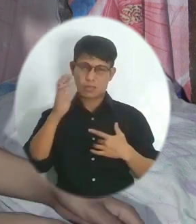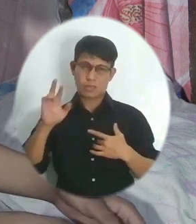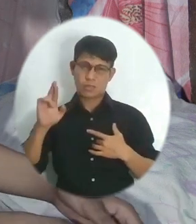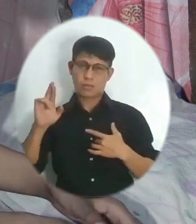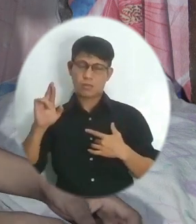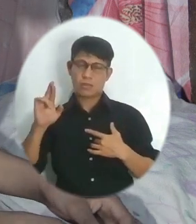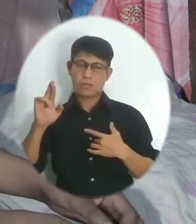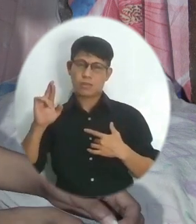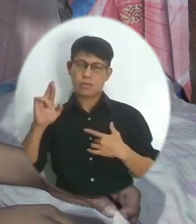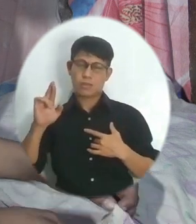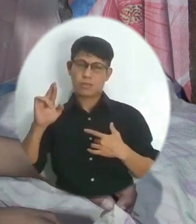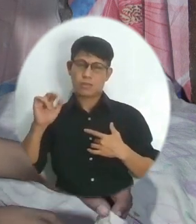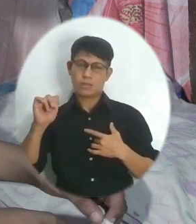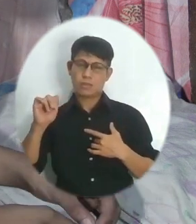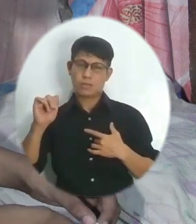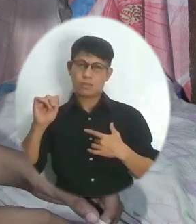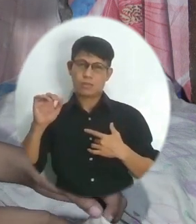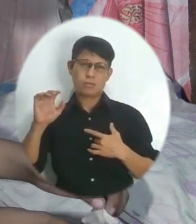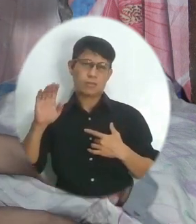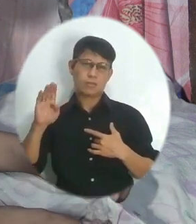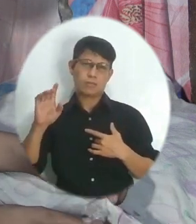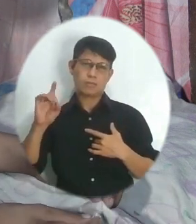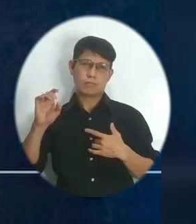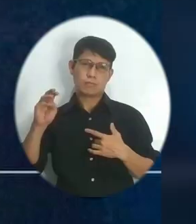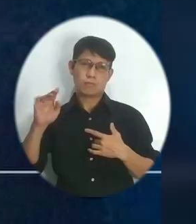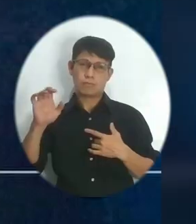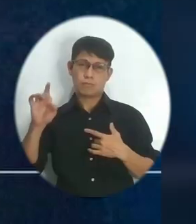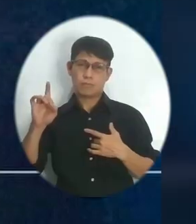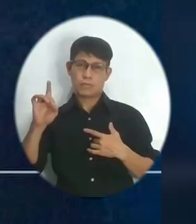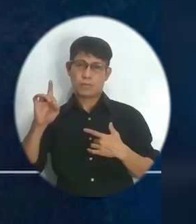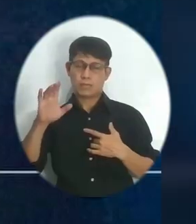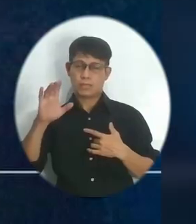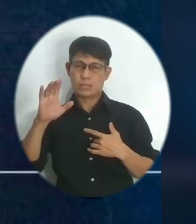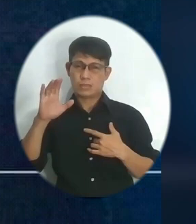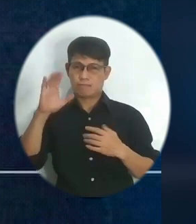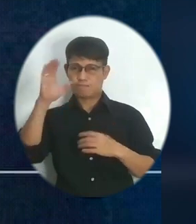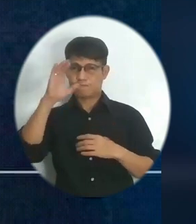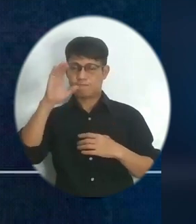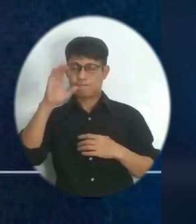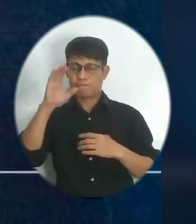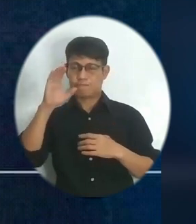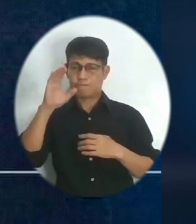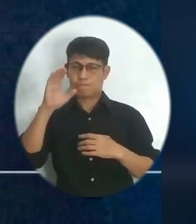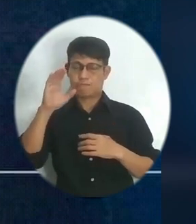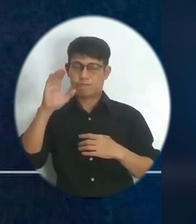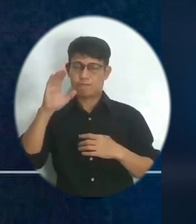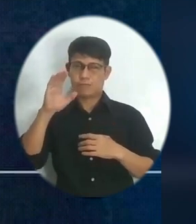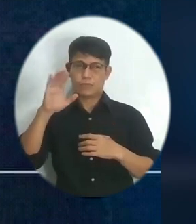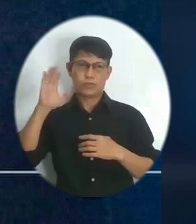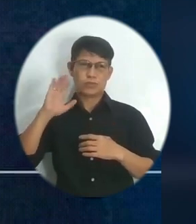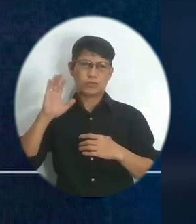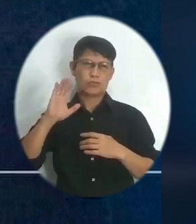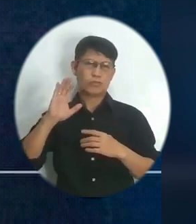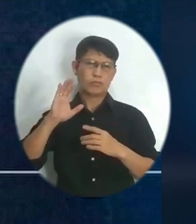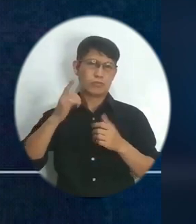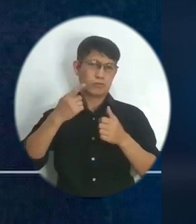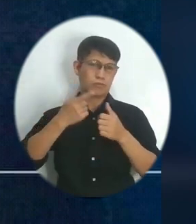niya po ay rhabdomyosarcoma, stage 2 cancer po. Nung start mo ng lockdown,